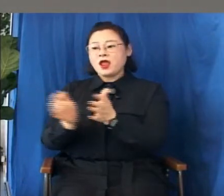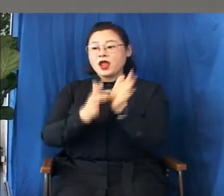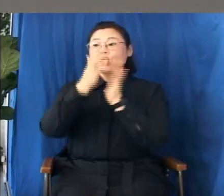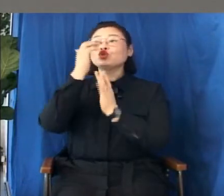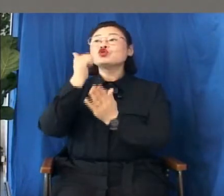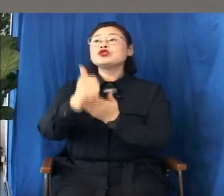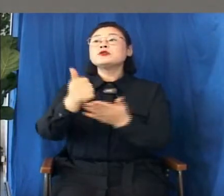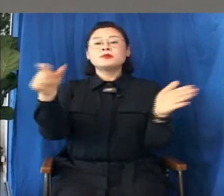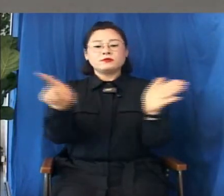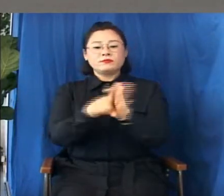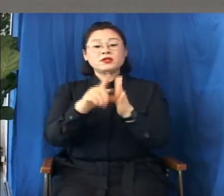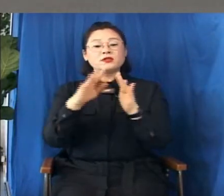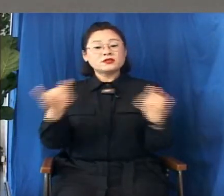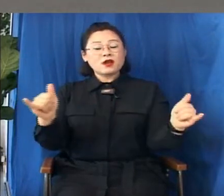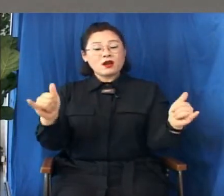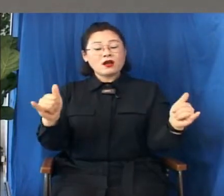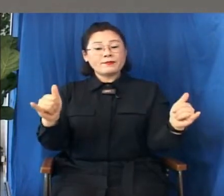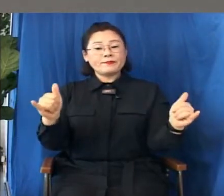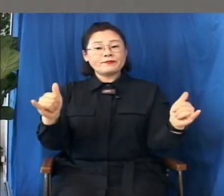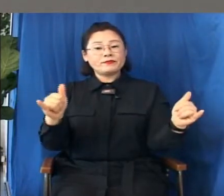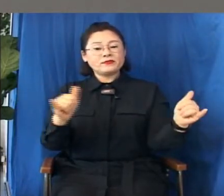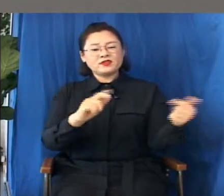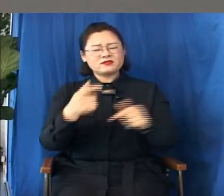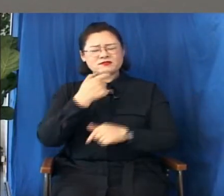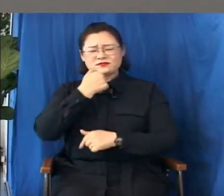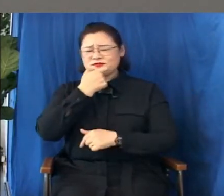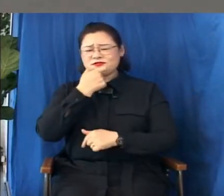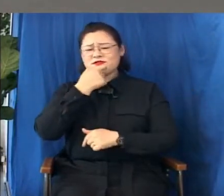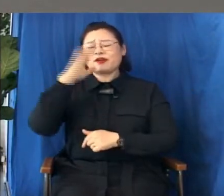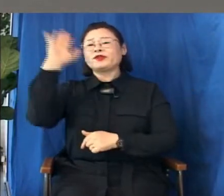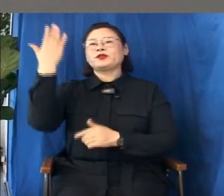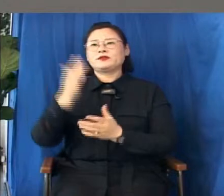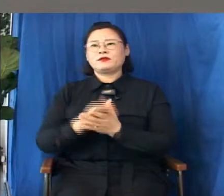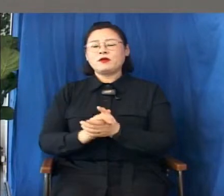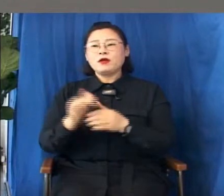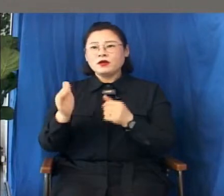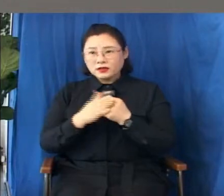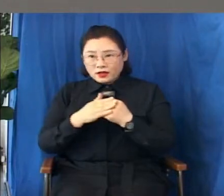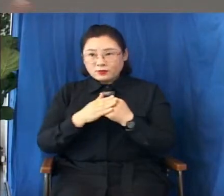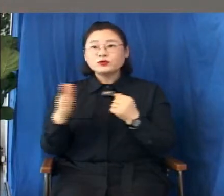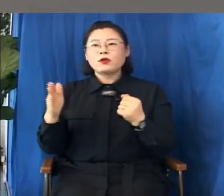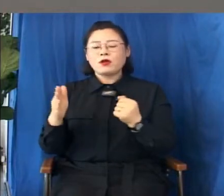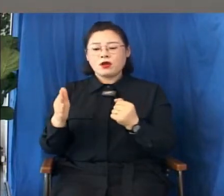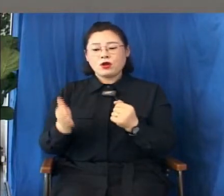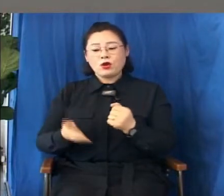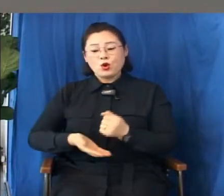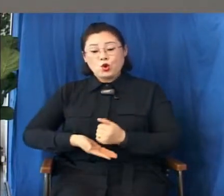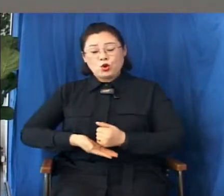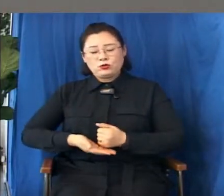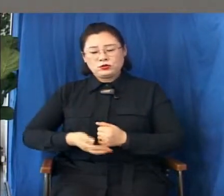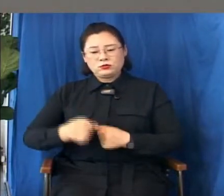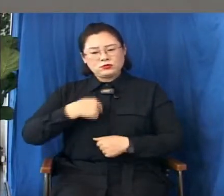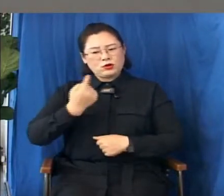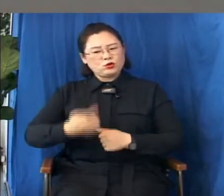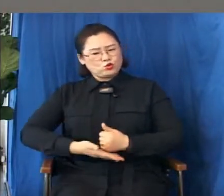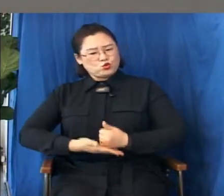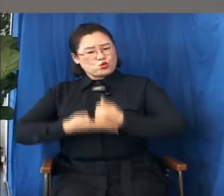예수님을 믿는 사람들은 이제 그들이 싫어지는 거야. 그러니까 존경받던 사람들이